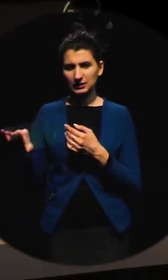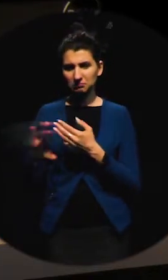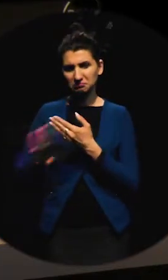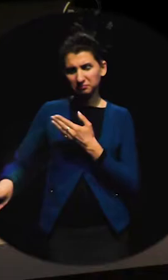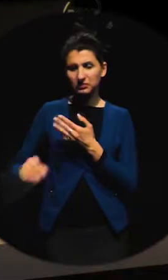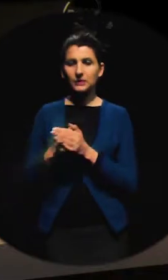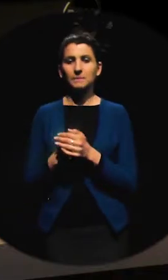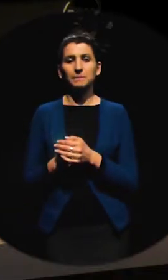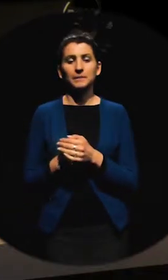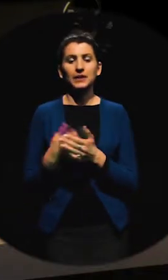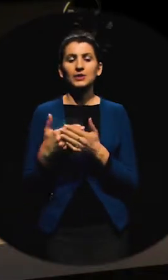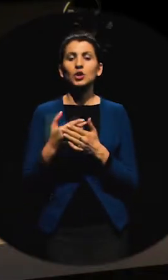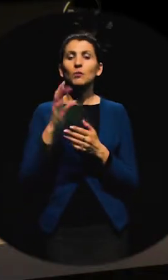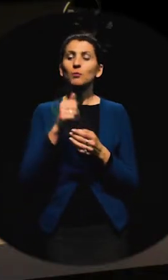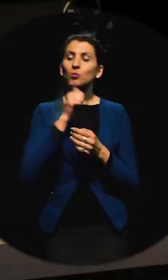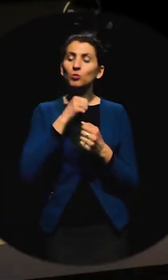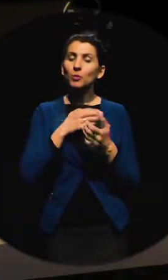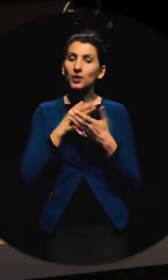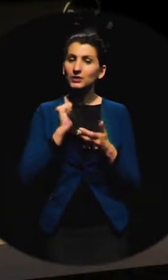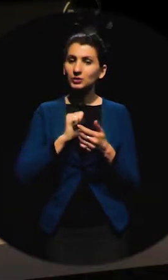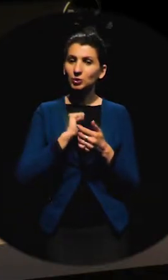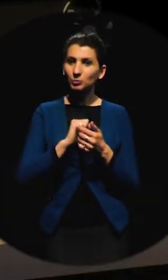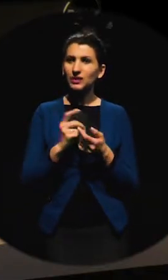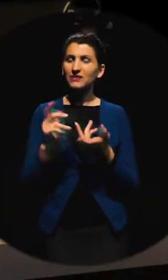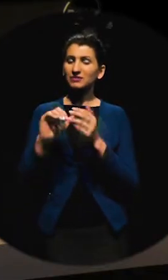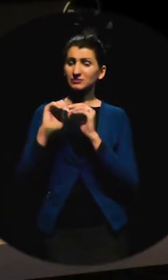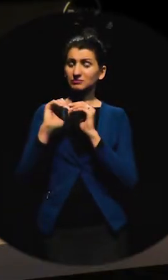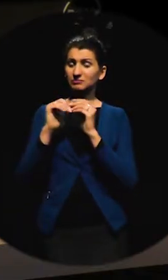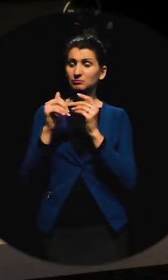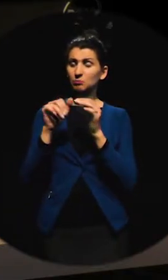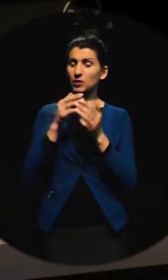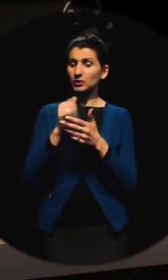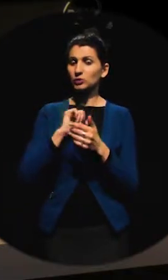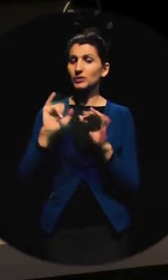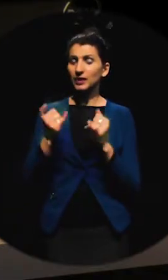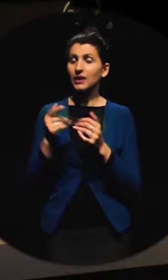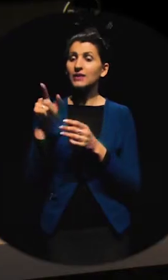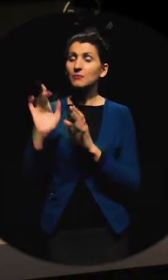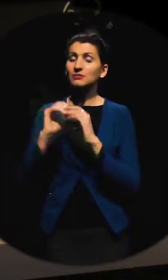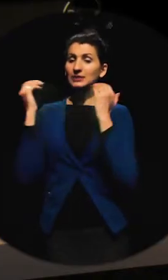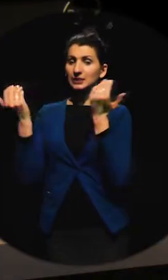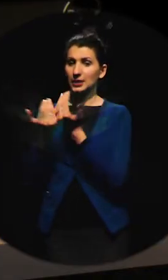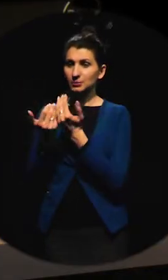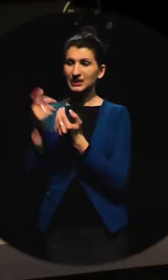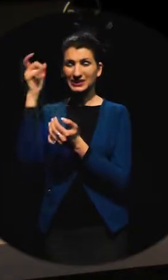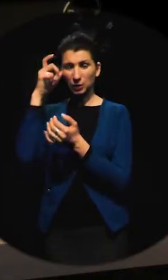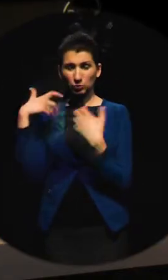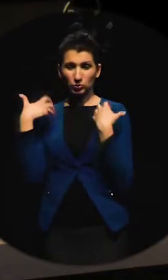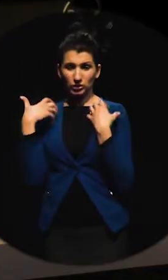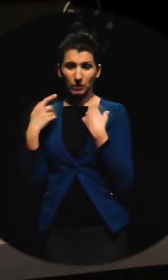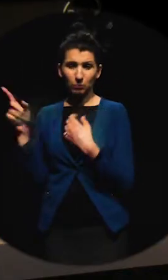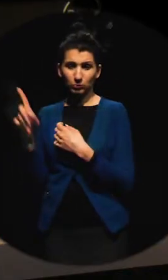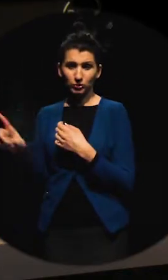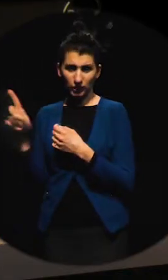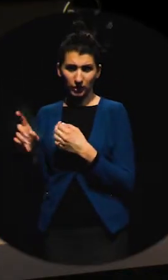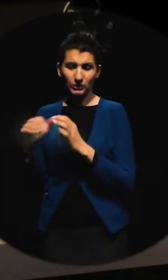która w przestrzeni sejmowej sceny, czyli jakby w centrum życia